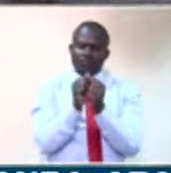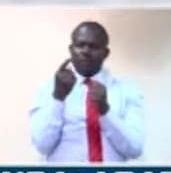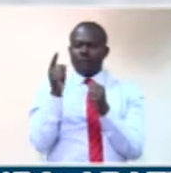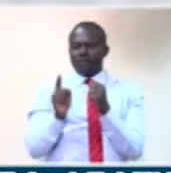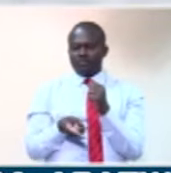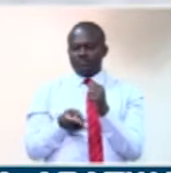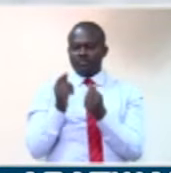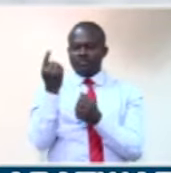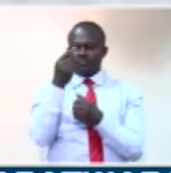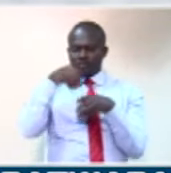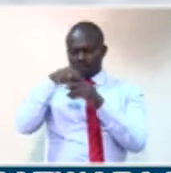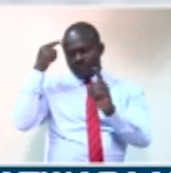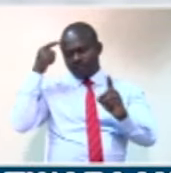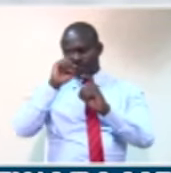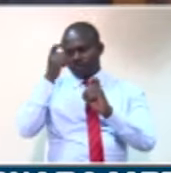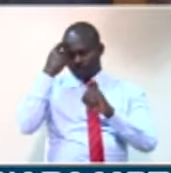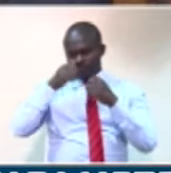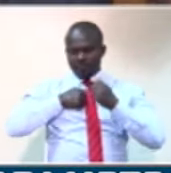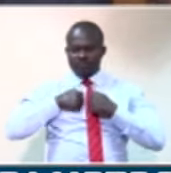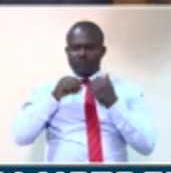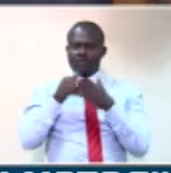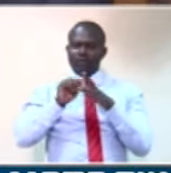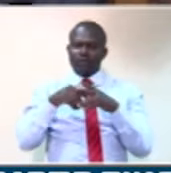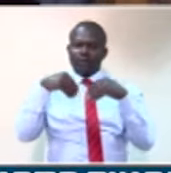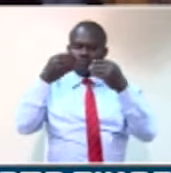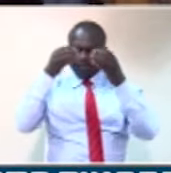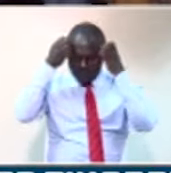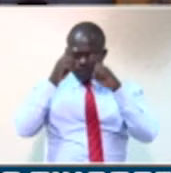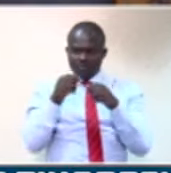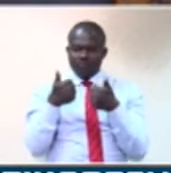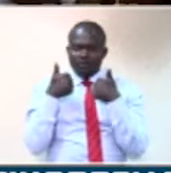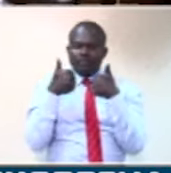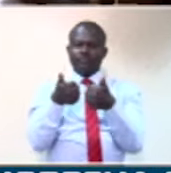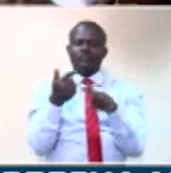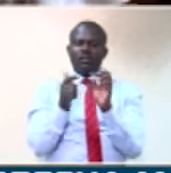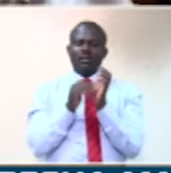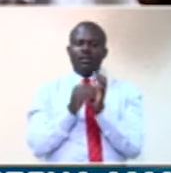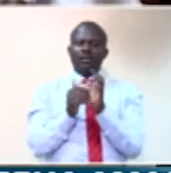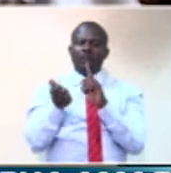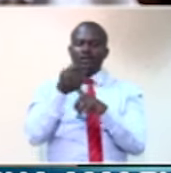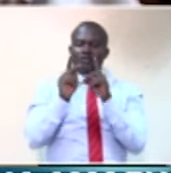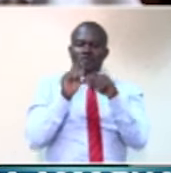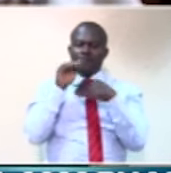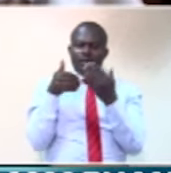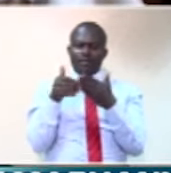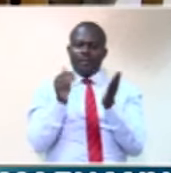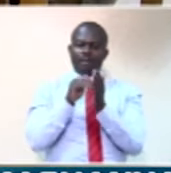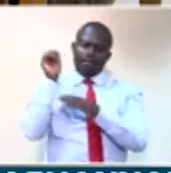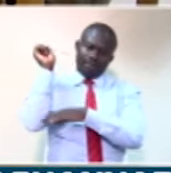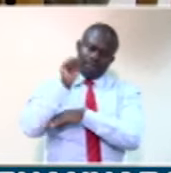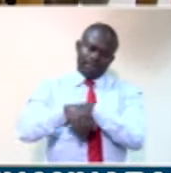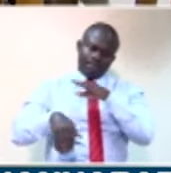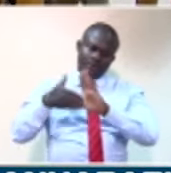11,000. Imwe mu ntego za guverinoma y'u Rwanda ni ugutanga uburezi bufite ireme kandi bugera kuri bose, no kurushaho